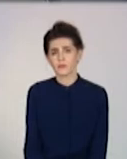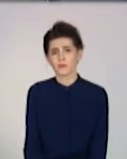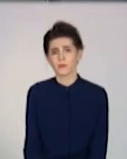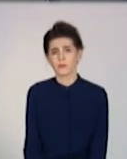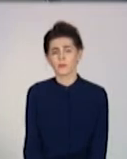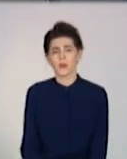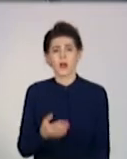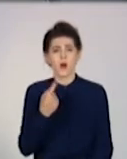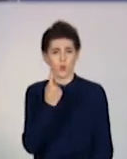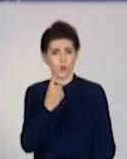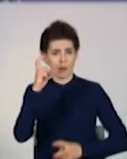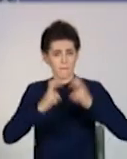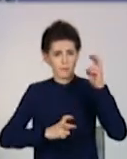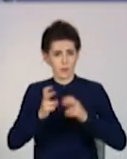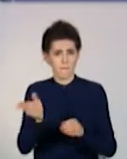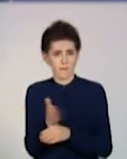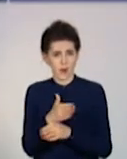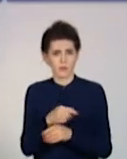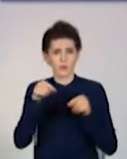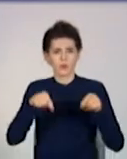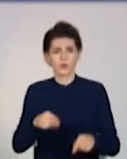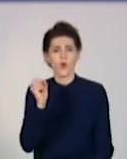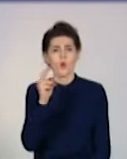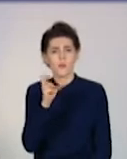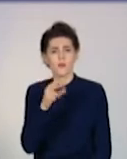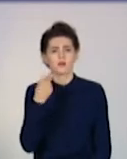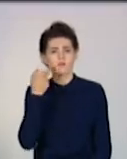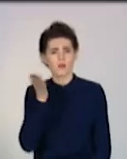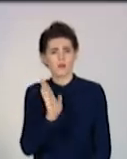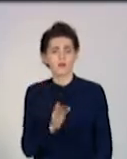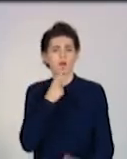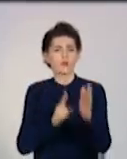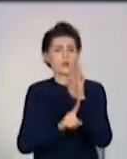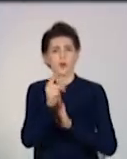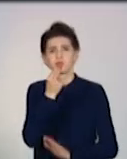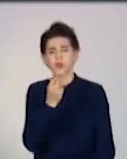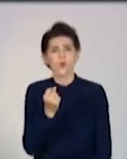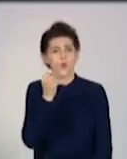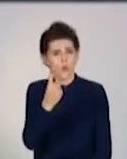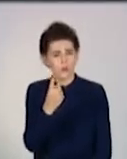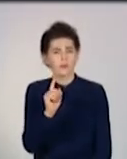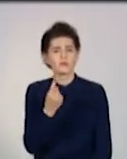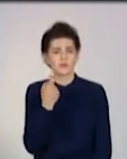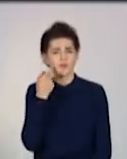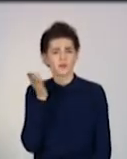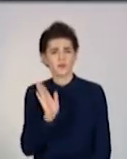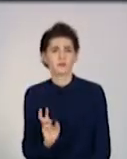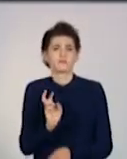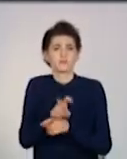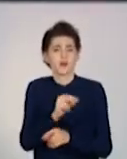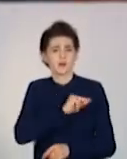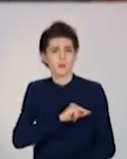Одне з комунальних підприємств Маріуполя «Тут обід» починається об 11-й, бо працівники приходять на роботу, коли більшість містян